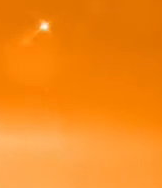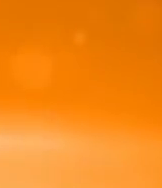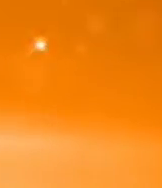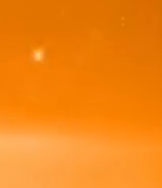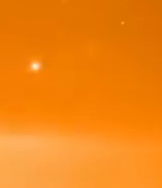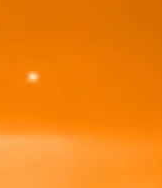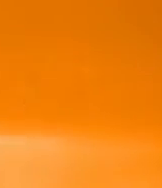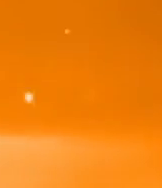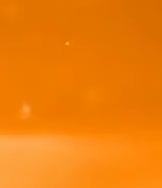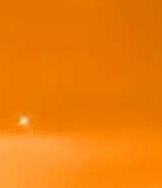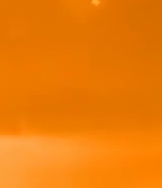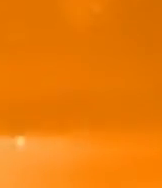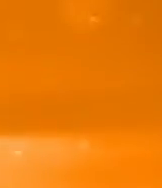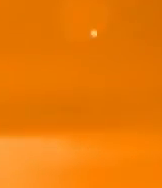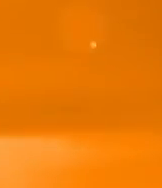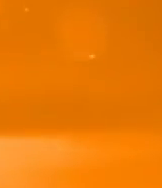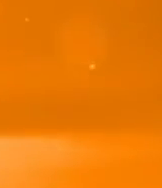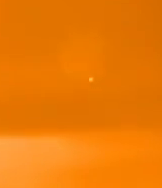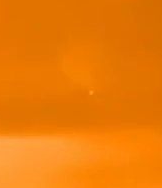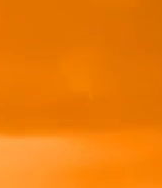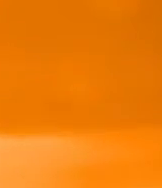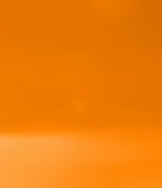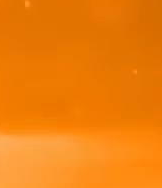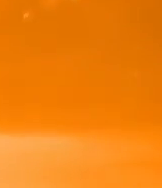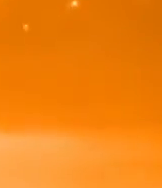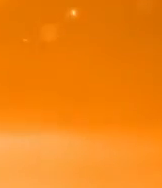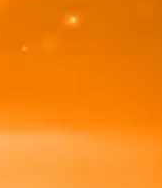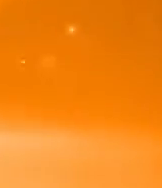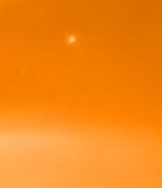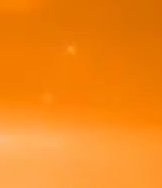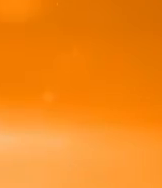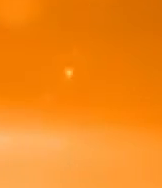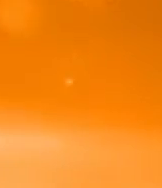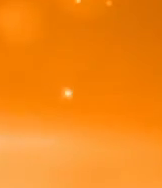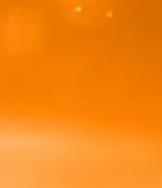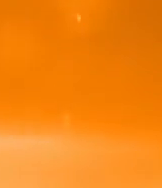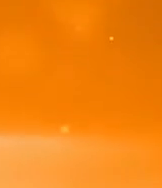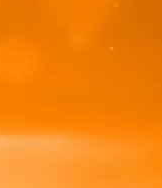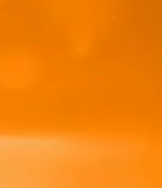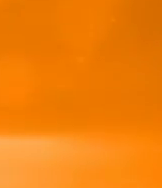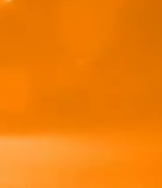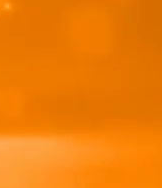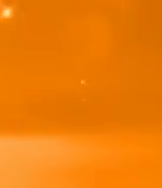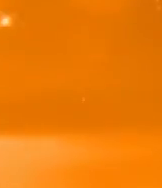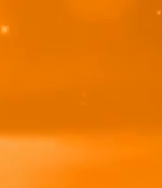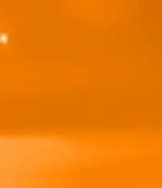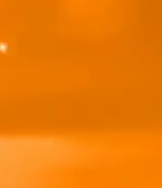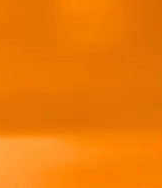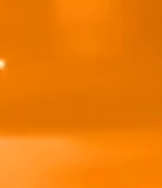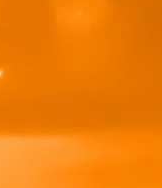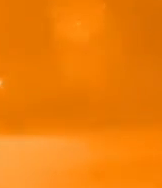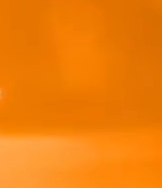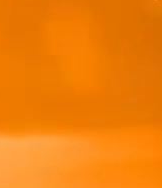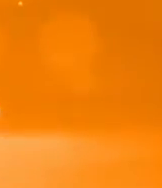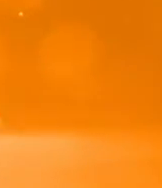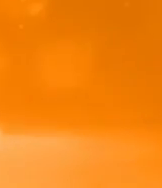ครราชสีมาค่ะส่วนสีทองหมายถึงความสง่างามเจริญรุ่งเรืองสีน้ำเงินหมายถึงความหนักแน่นในการรณรงค์ให้ประเท